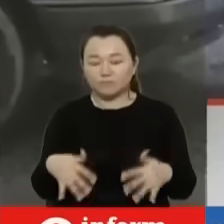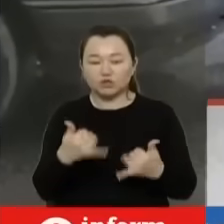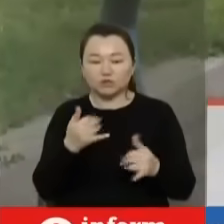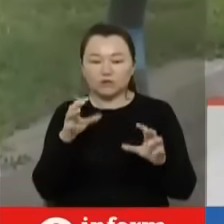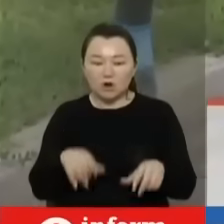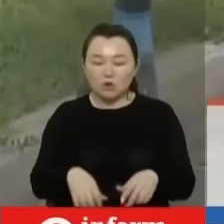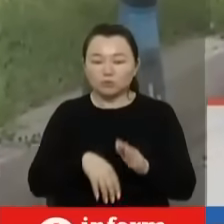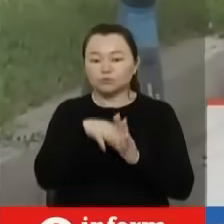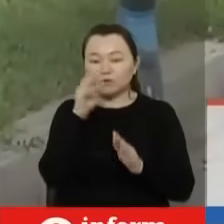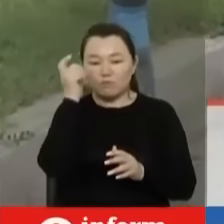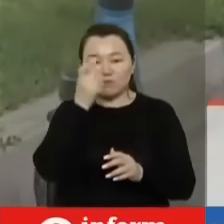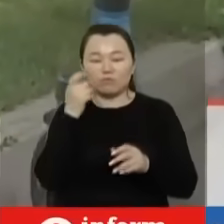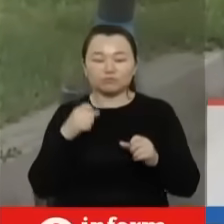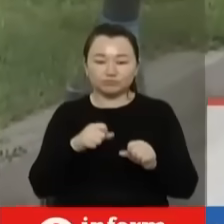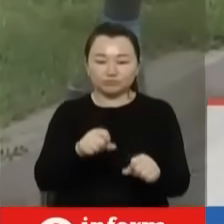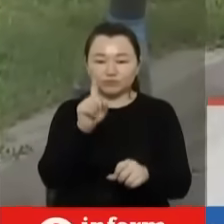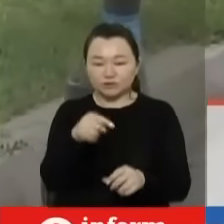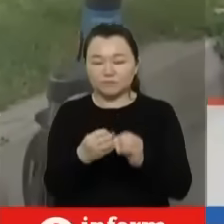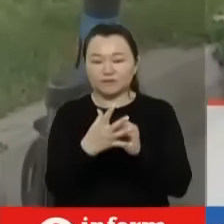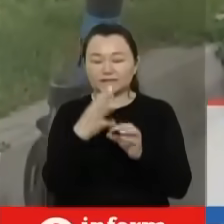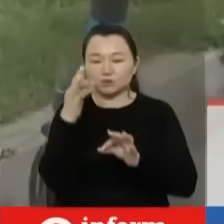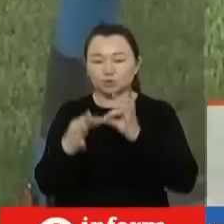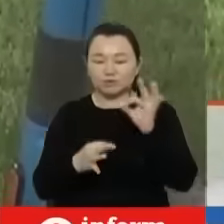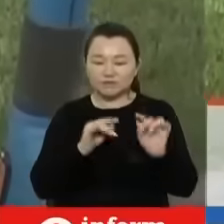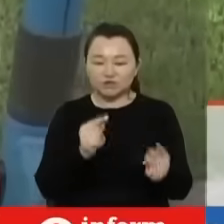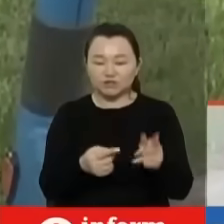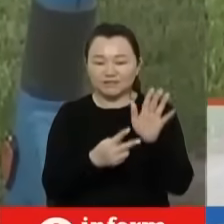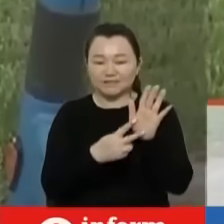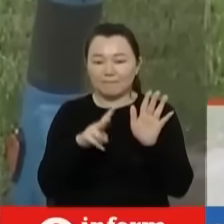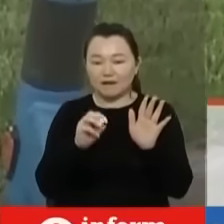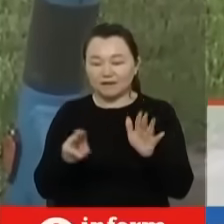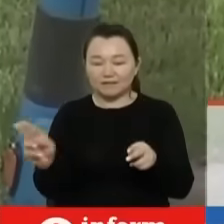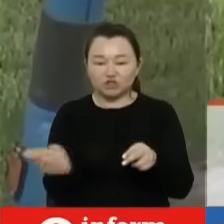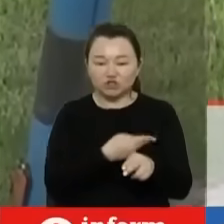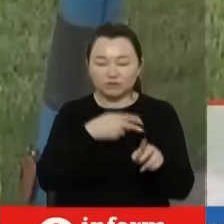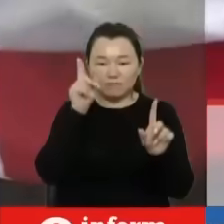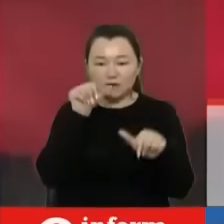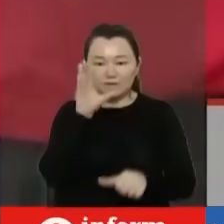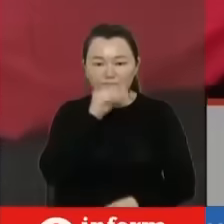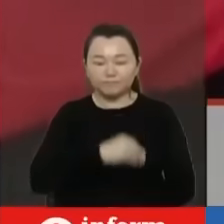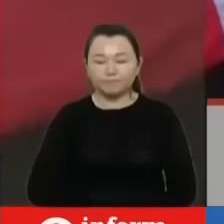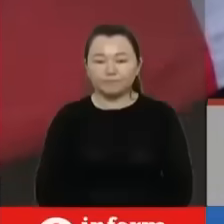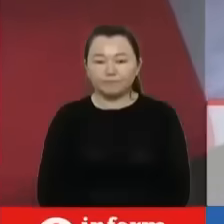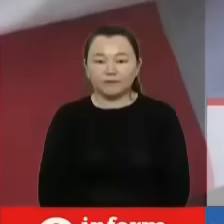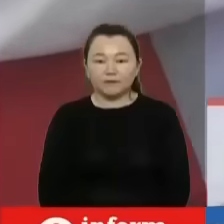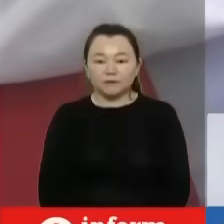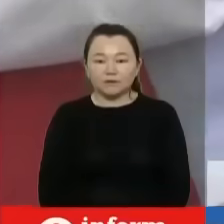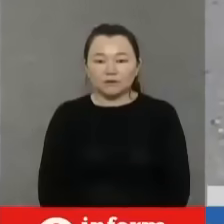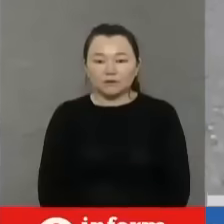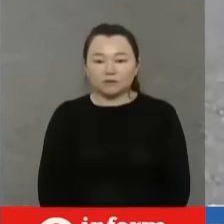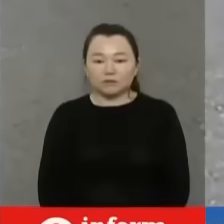әзірленсе, масаң күйде мопед жүргізгендер де 15 тәулікке қамалып, 7 жылға жүргізуші куәлігінен айырылуы мүмкін. Бауыржан Жақсымбет, Тұлат